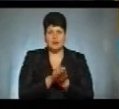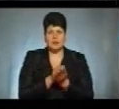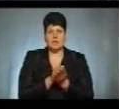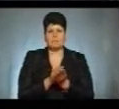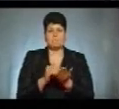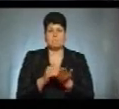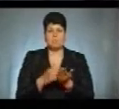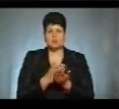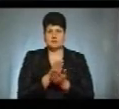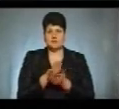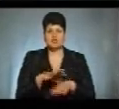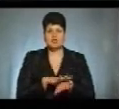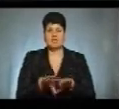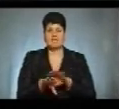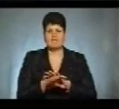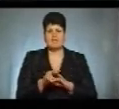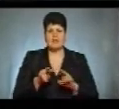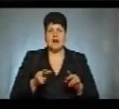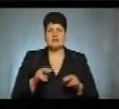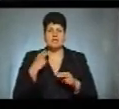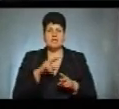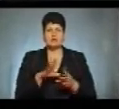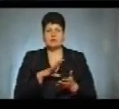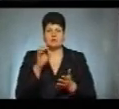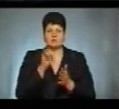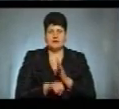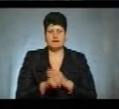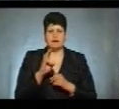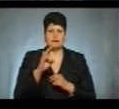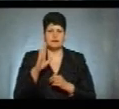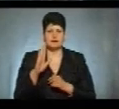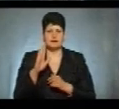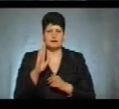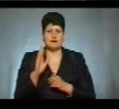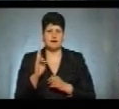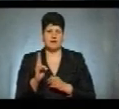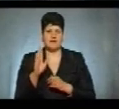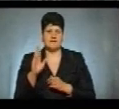поховано 1200 жертв репресій, які були замордовані НКВД-стами у